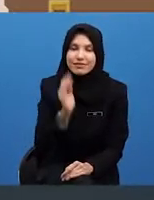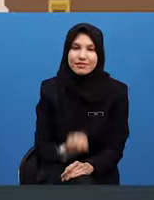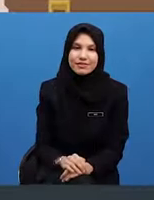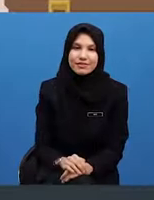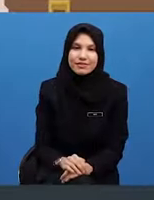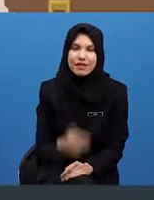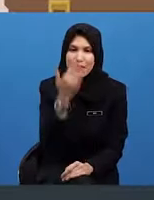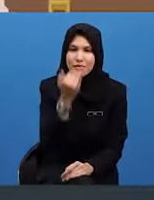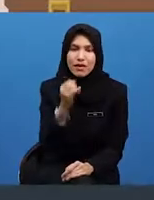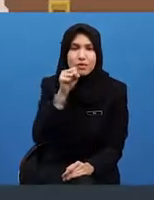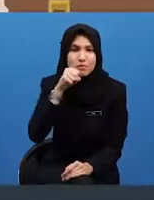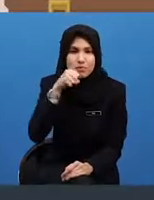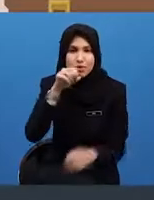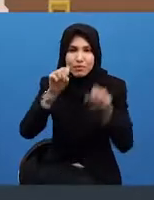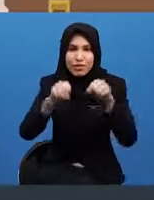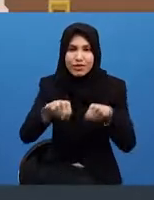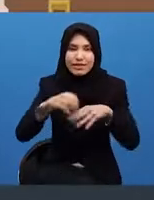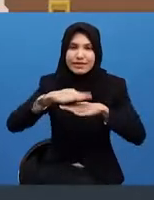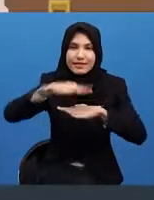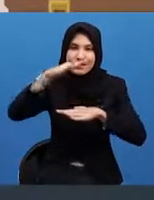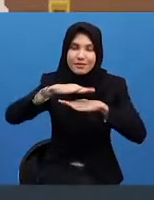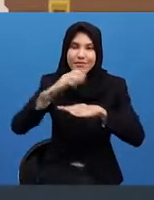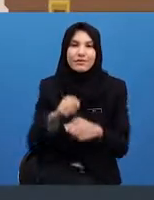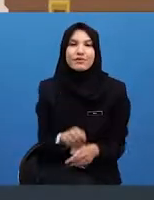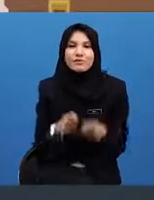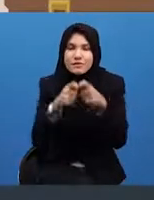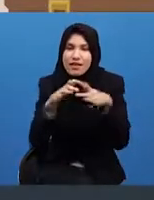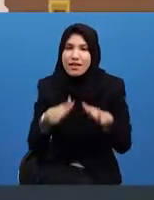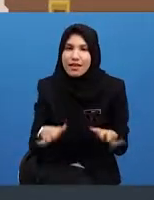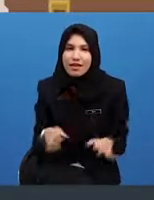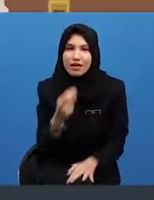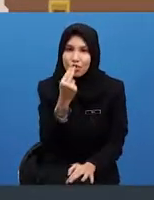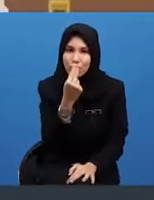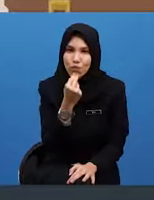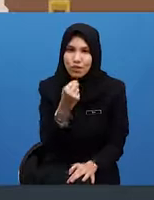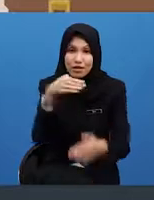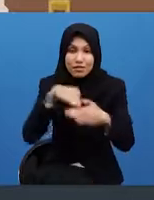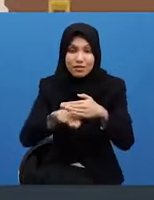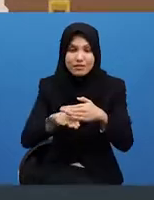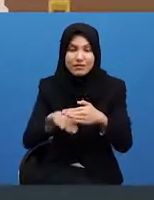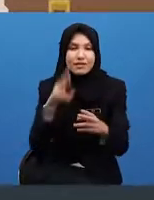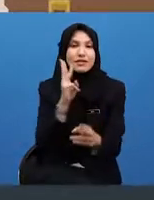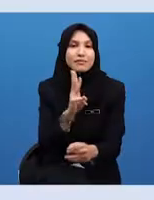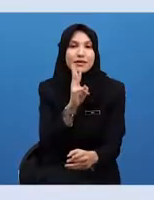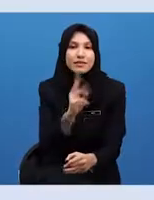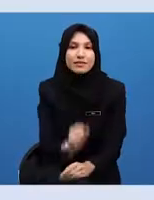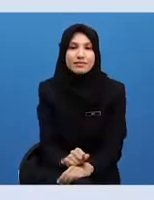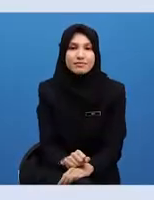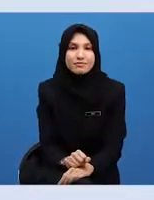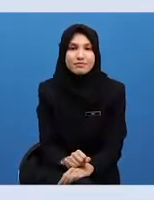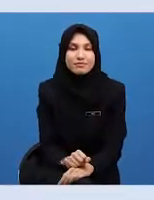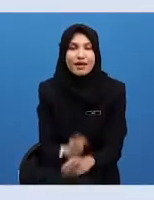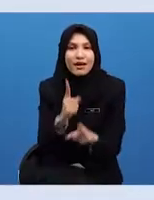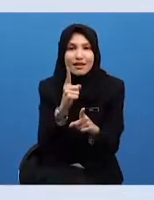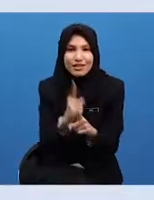Mengapakah lobak boleh timbul setelah gula dimasukkan ke dalam air?